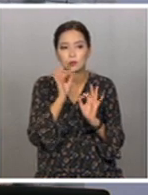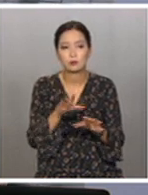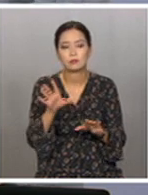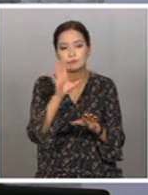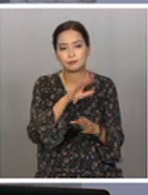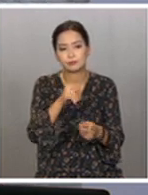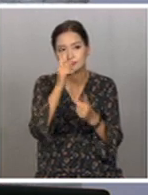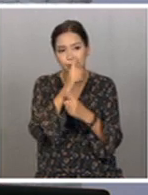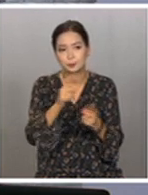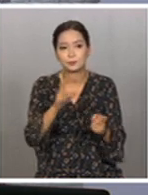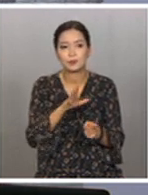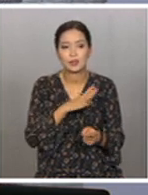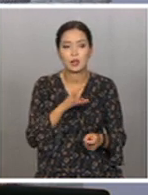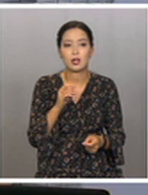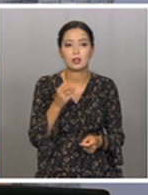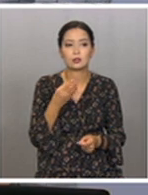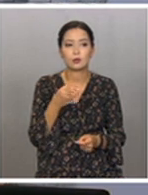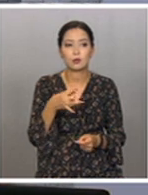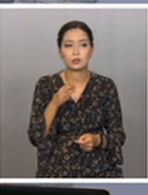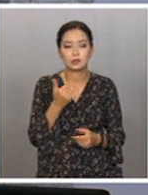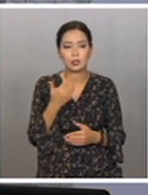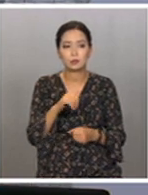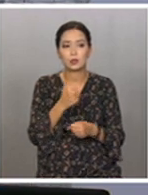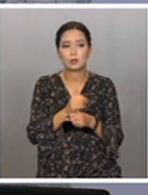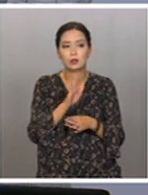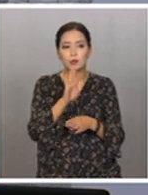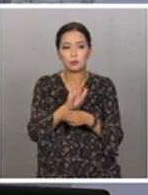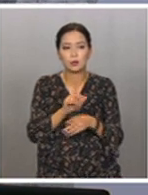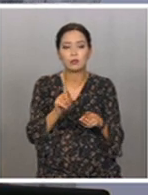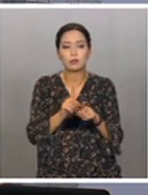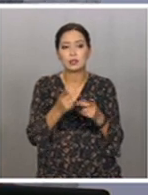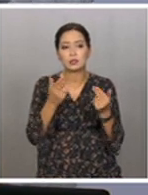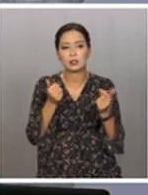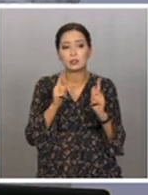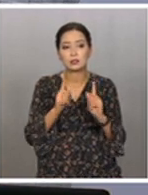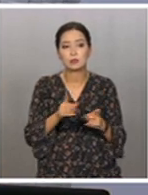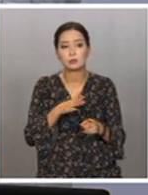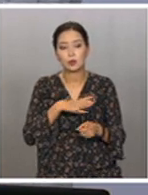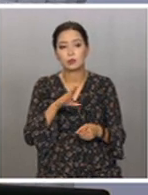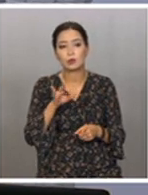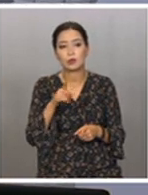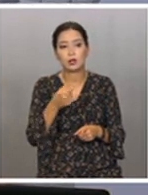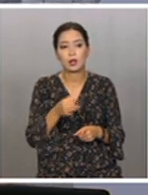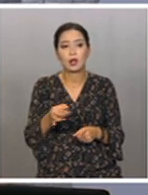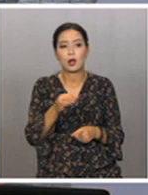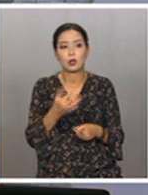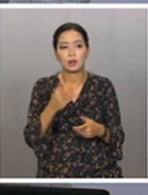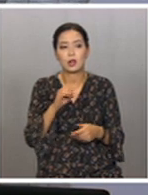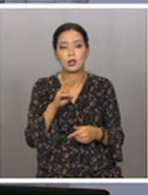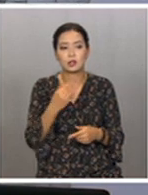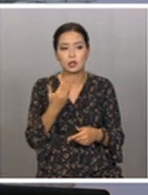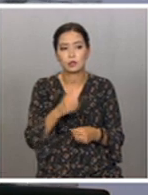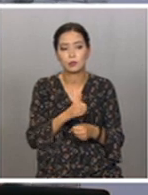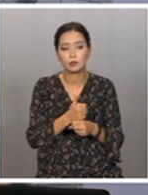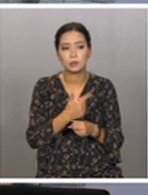жарияланды. Алашордалықтар кеңес үкіметіні мойындайтынын мәлімдеді. Торғай ауданындағы Алаш полктары